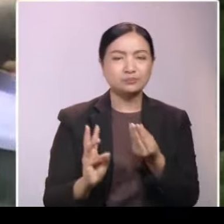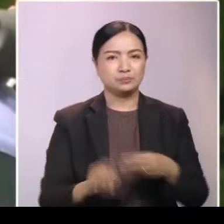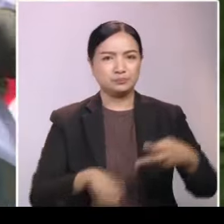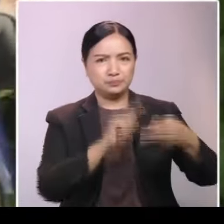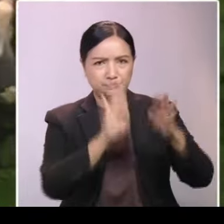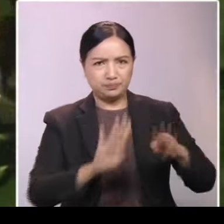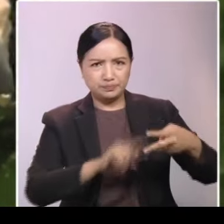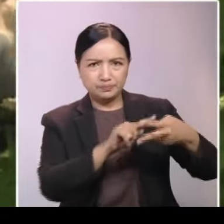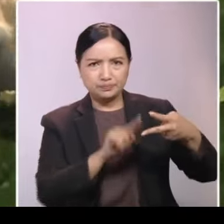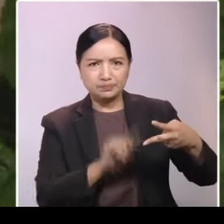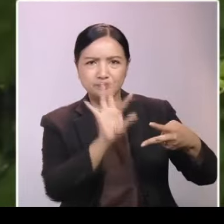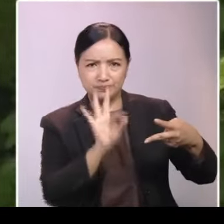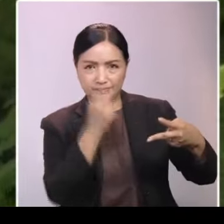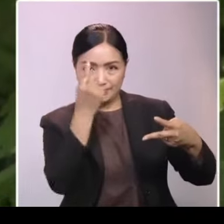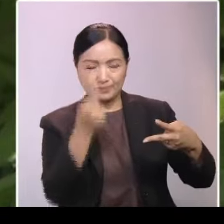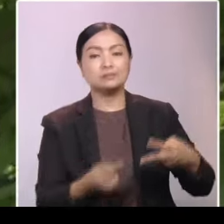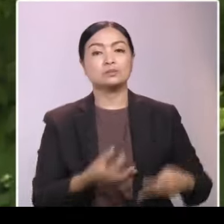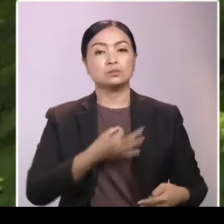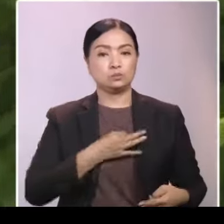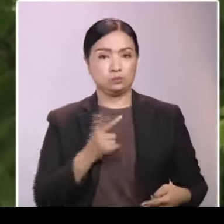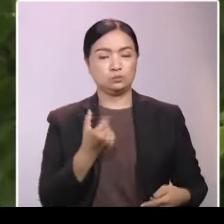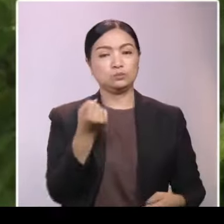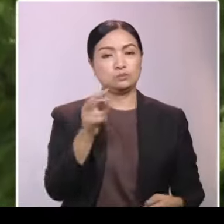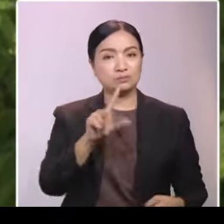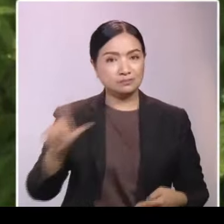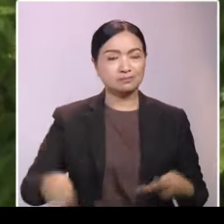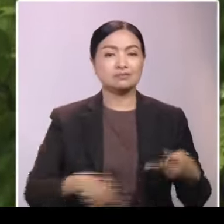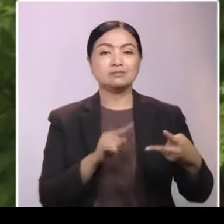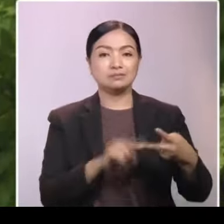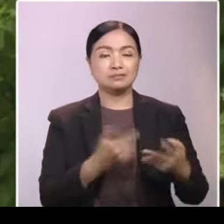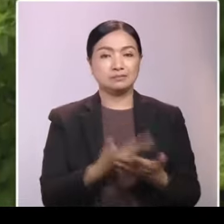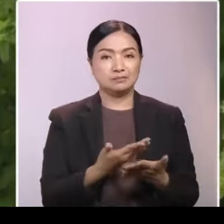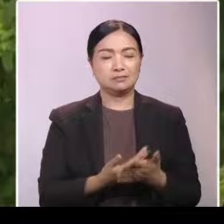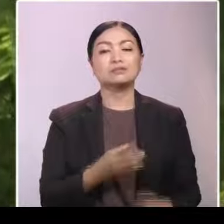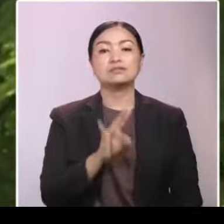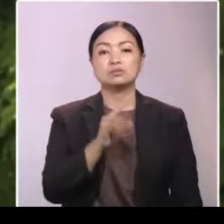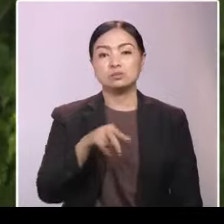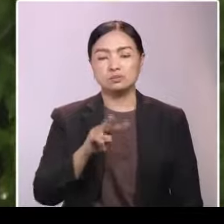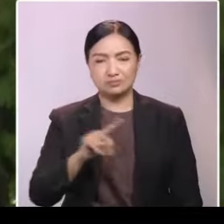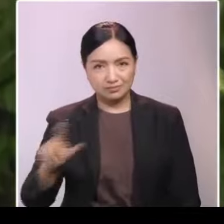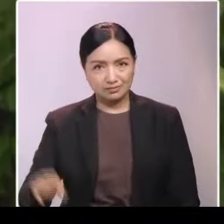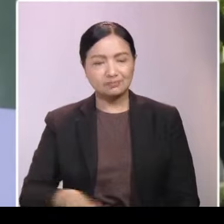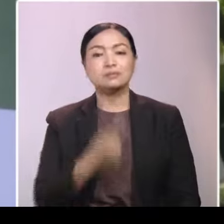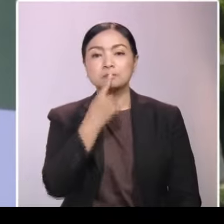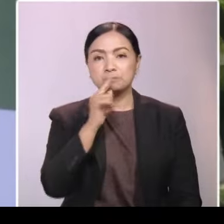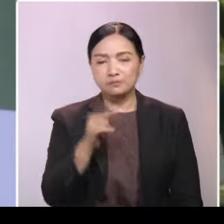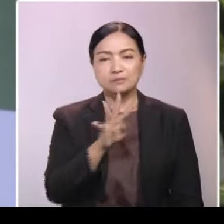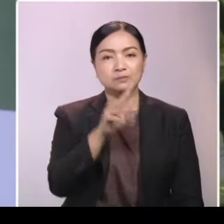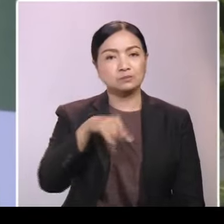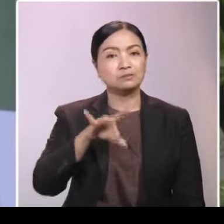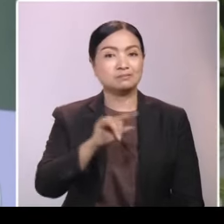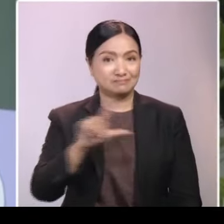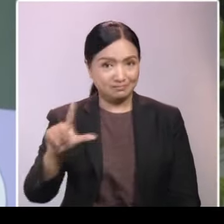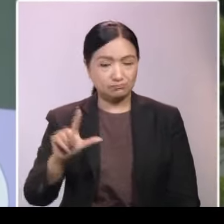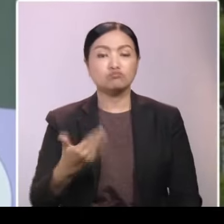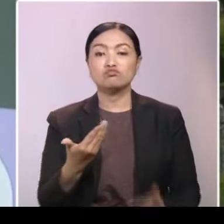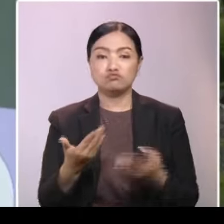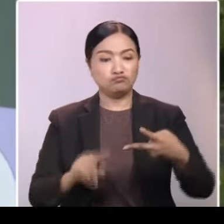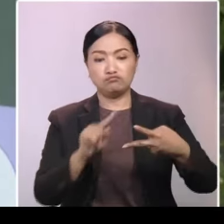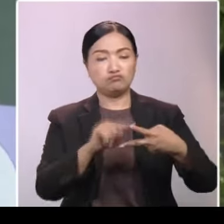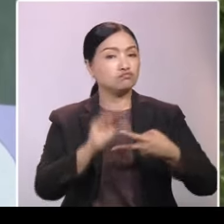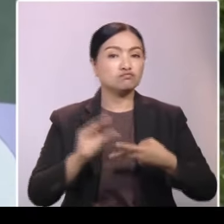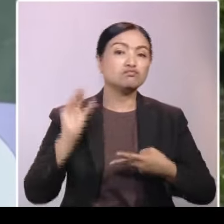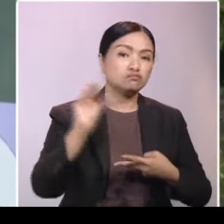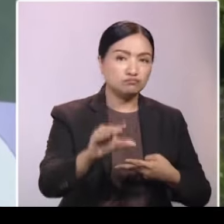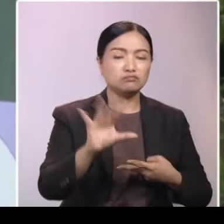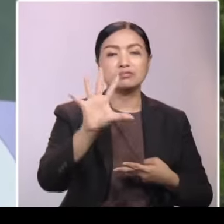นี้ครับรูปแบบแรกนะครับเหรียญทอง12ล้านบาทเหรียญเงิน 7.2 ล้านบาทและเหรียญทองแดง 4.8 ล้านบาทจ่ายเป็นเงินก้อนนะครับอัต